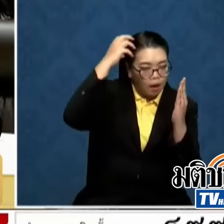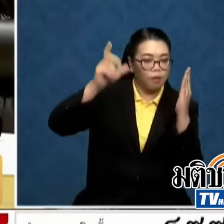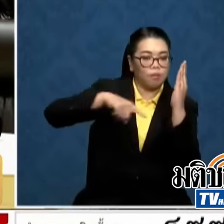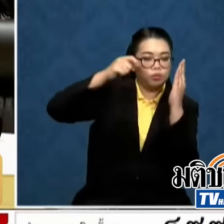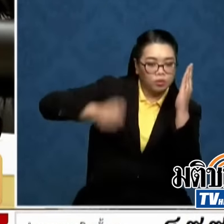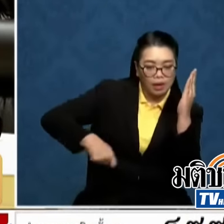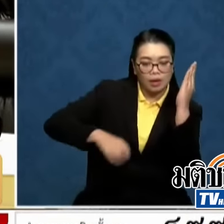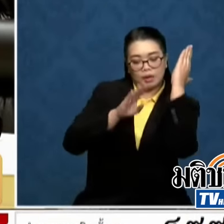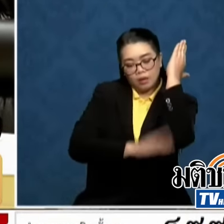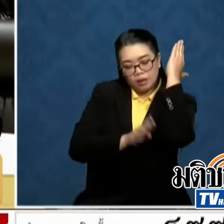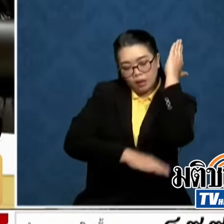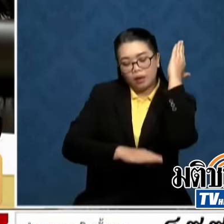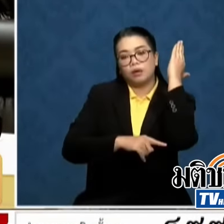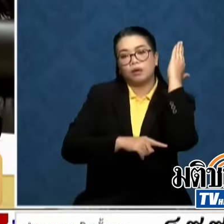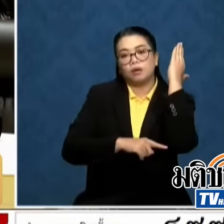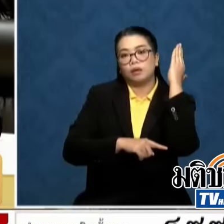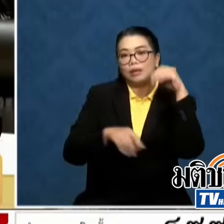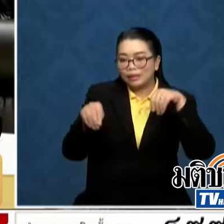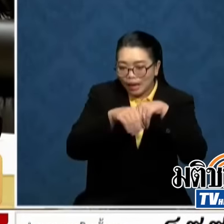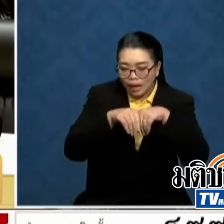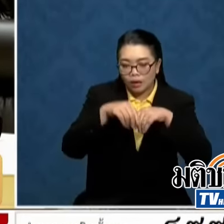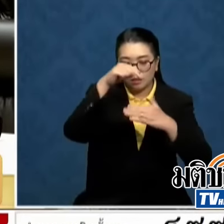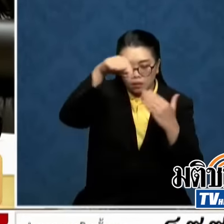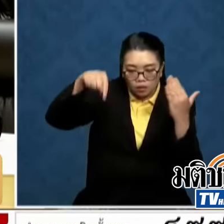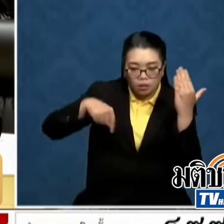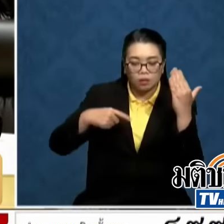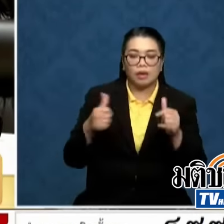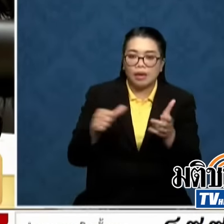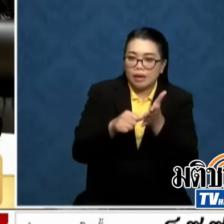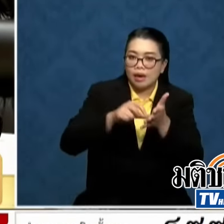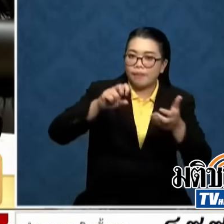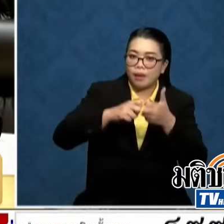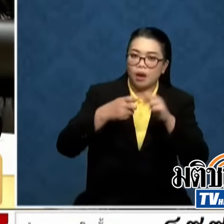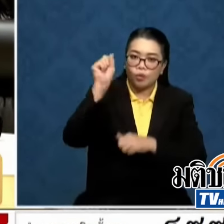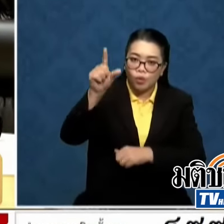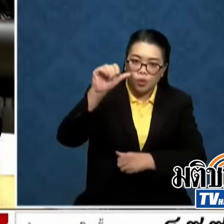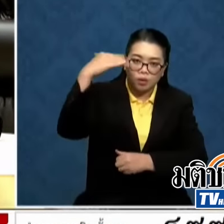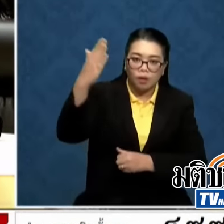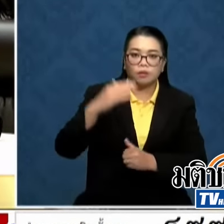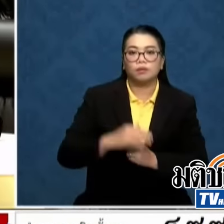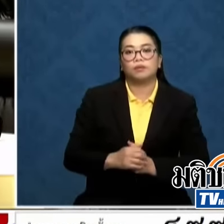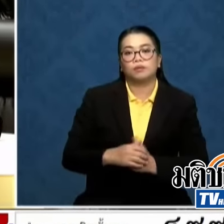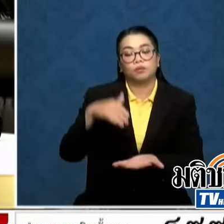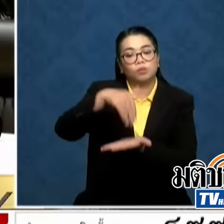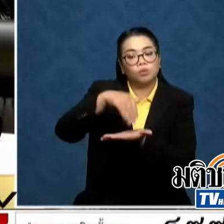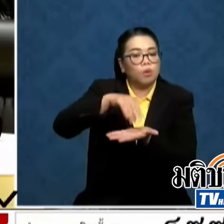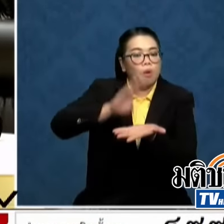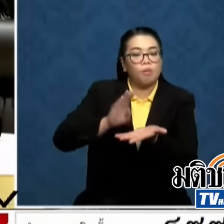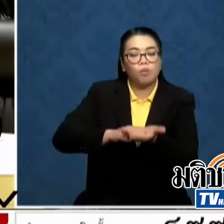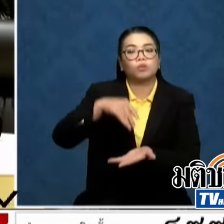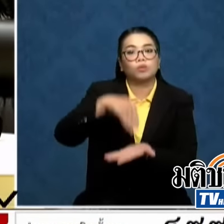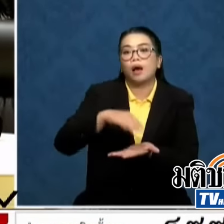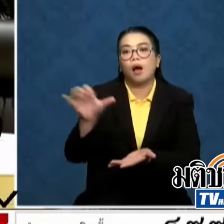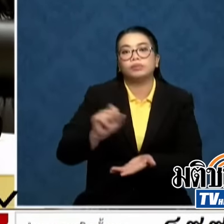รการศูนย์กลางข้อมูลท่านส.ส.เมื่อสักครู่ได้บอกไปแล้วทำหรือยังศูนย์กลางข้อมูลที่จะให้